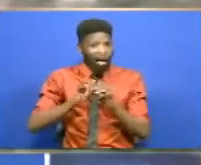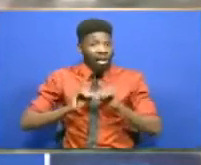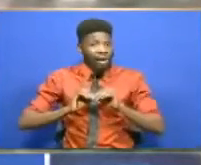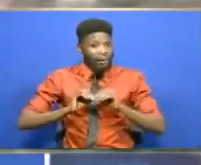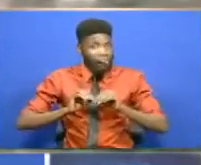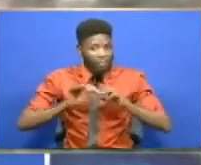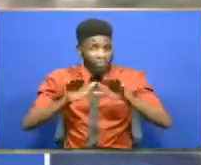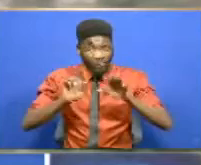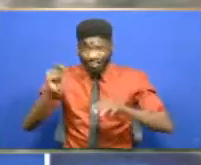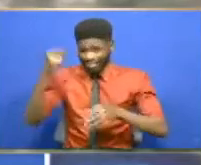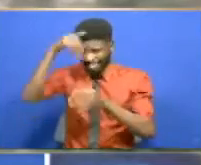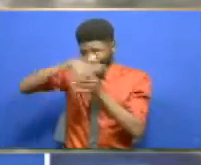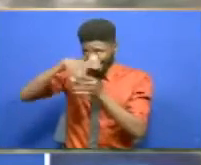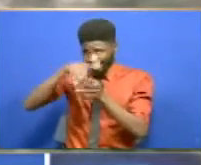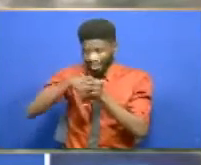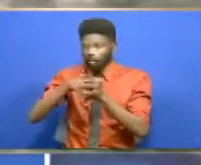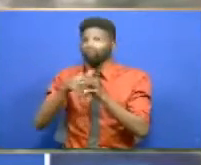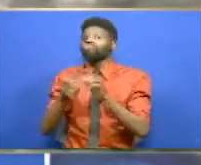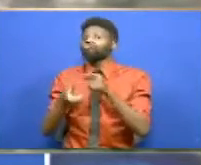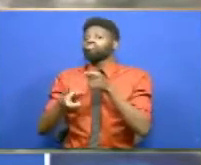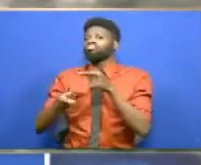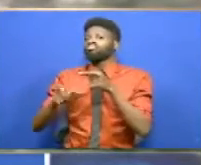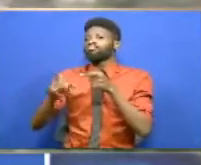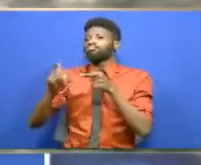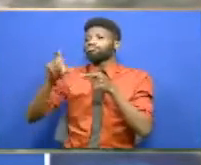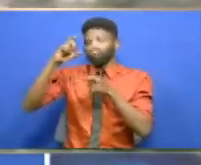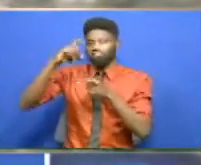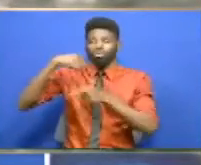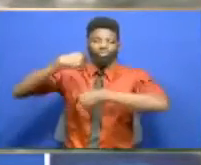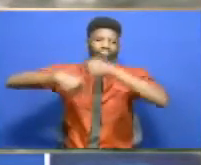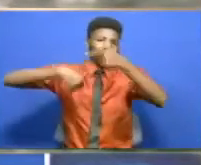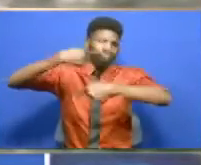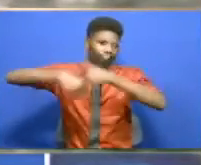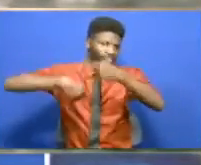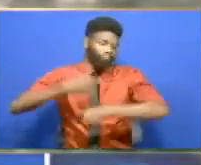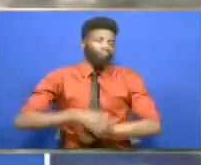hapa nchini yanazidi kuongezeka. Purity Museo, Darubini, Nairobi.